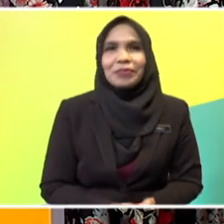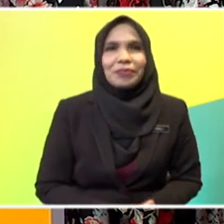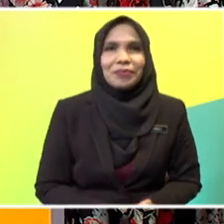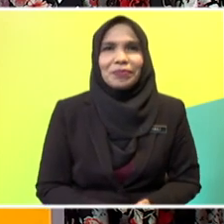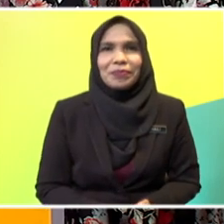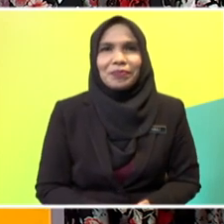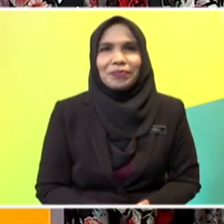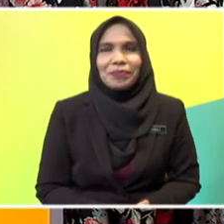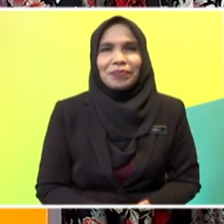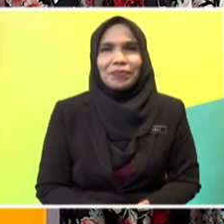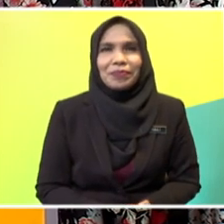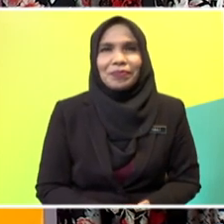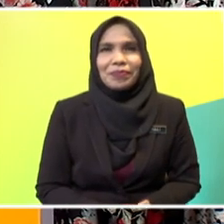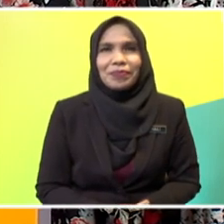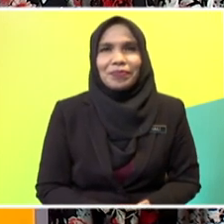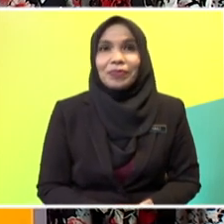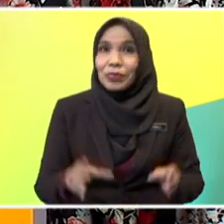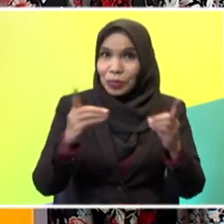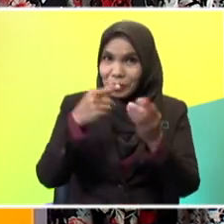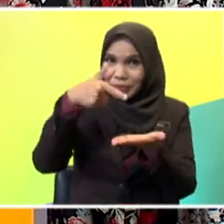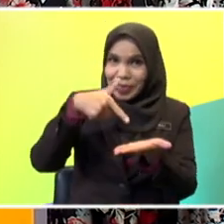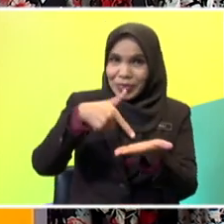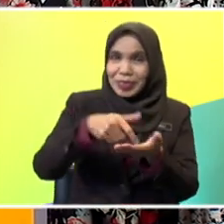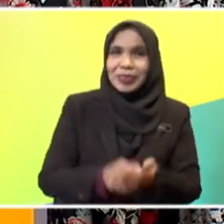bersama kami dalam Didik TV KPM. Jumpa lagi